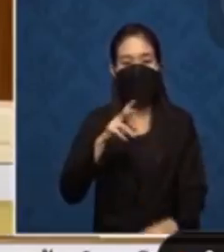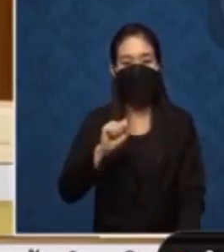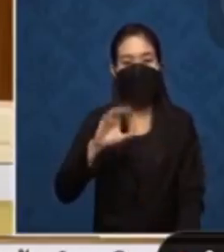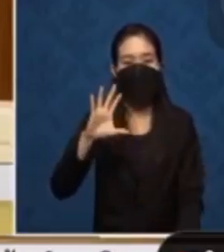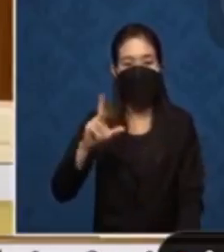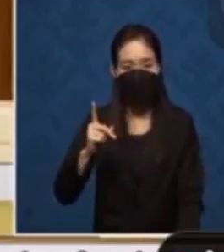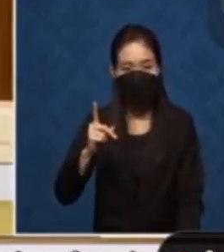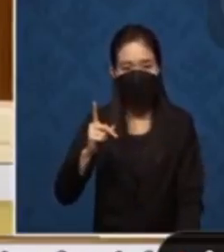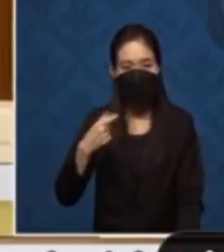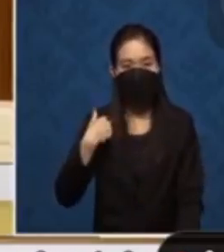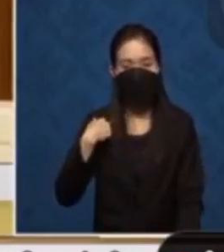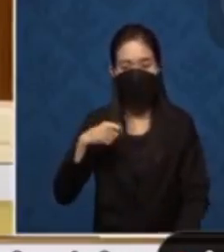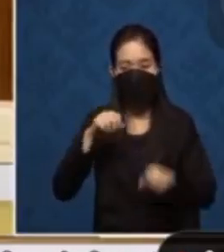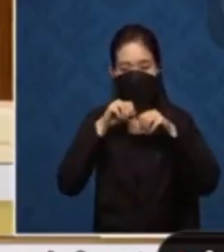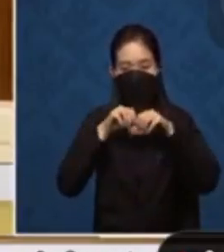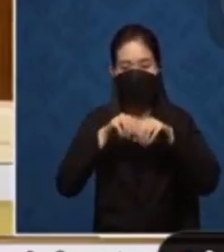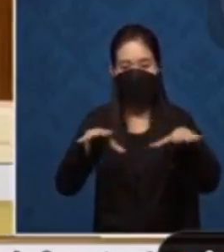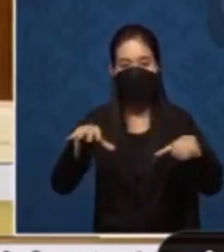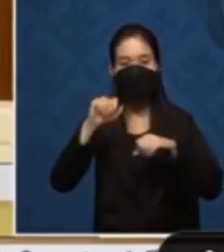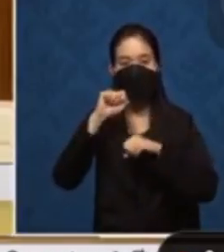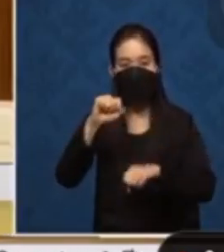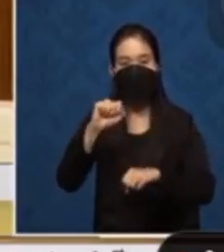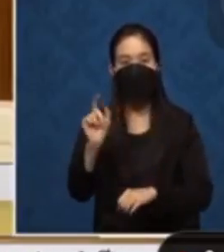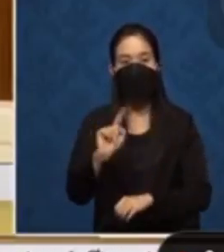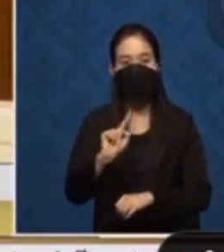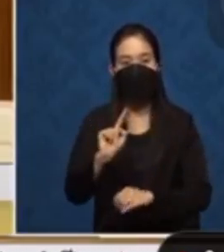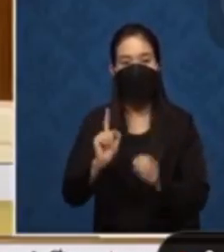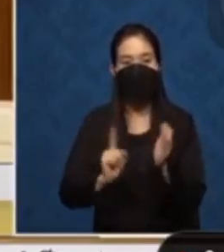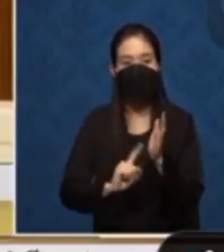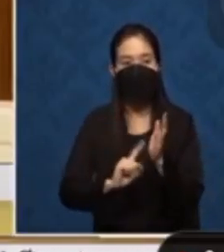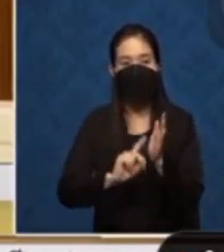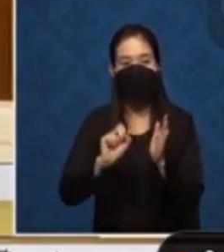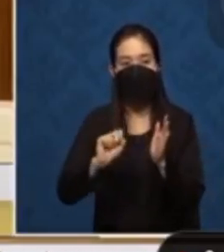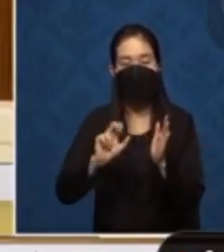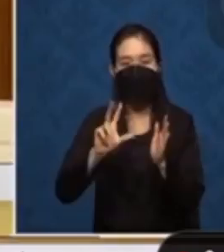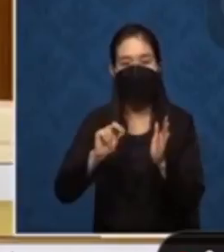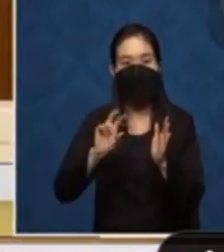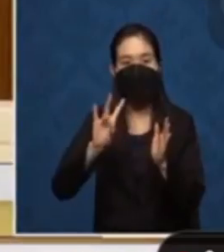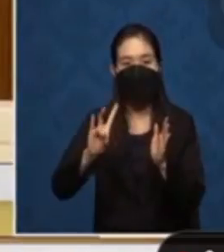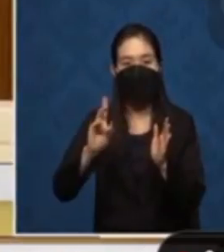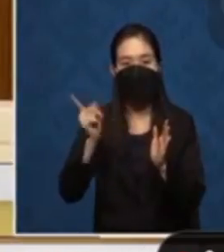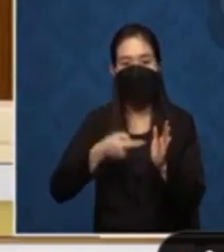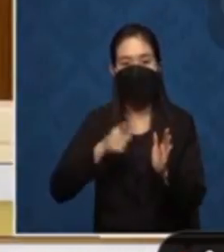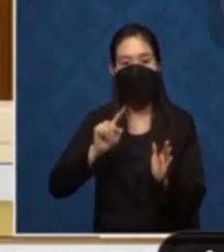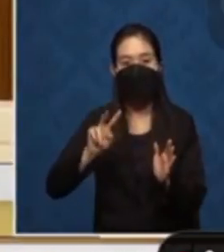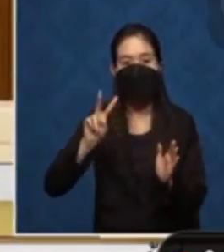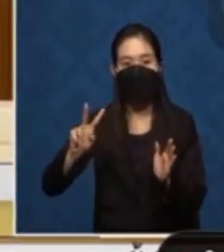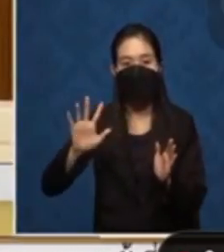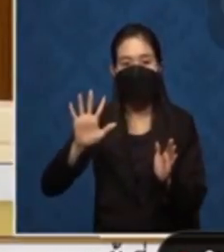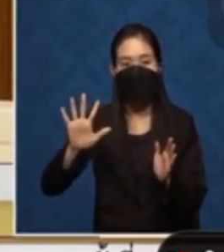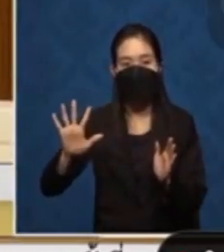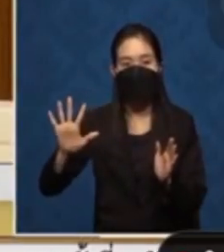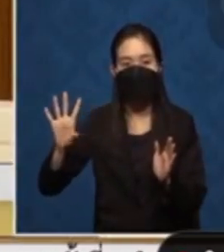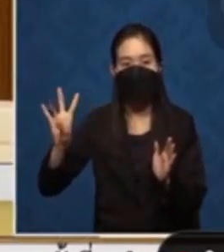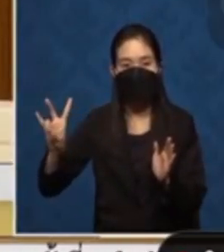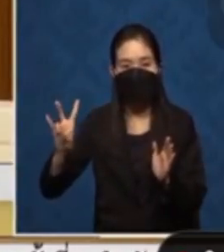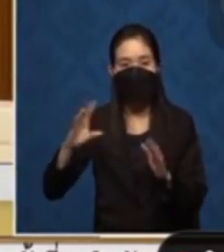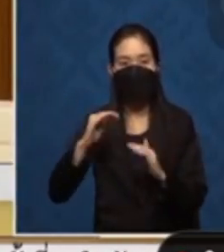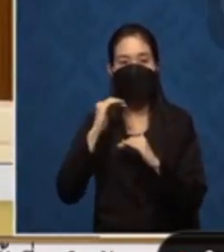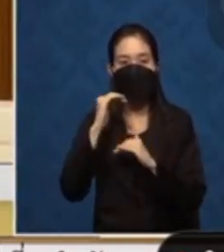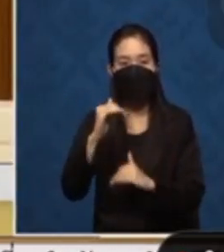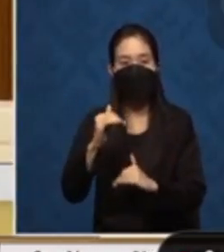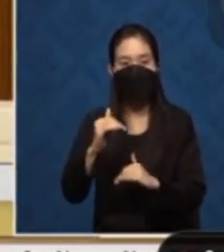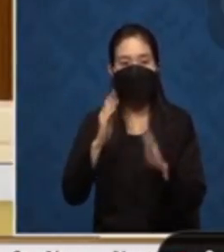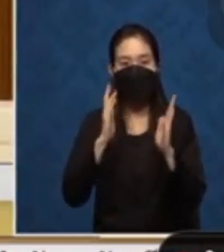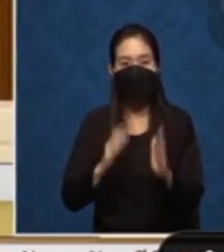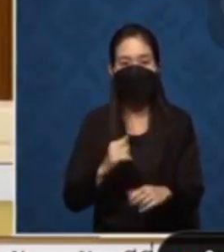อกคำประกาศคณะรักษาความสมกภัชาติฉบับที่ 37 ทับ 2557กำหนดให้บุคคลพลเรือนที่ถ